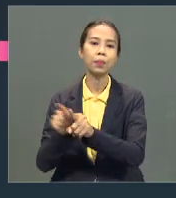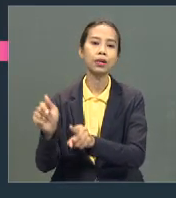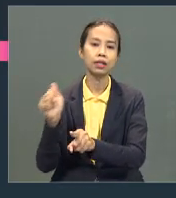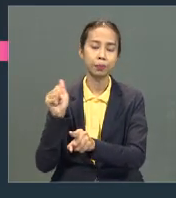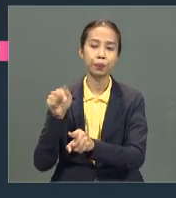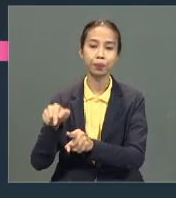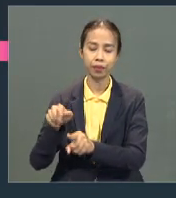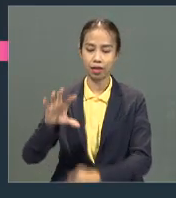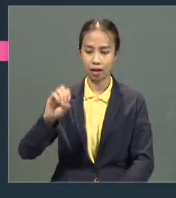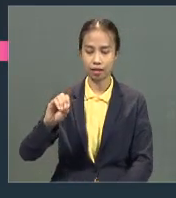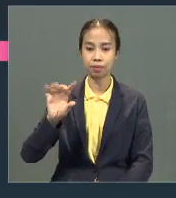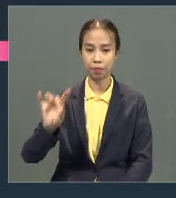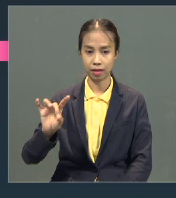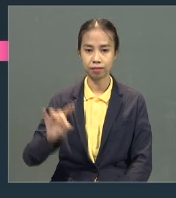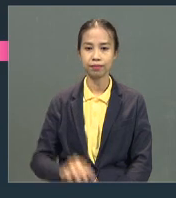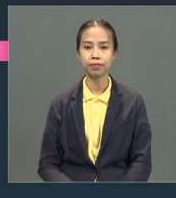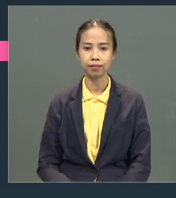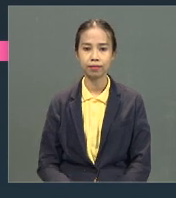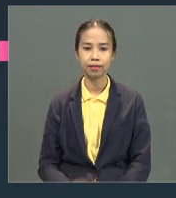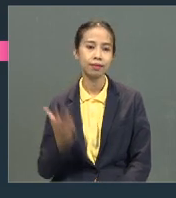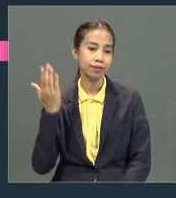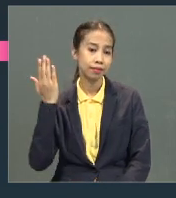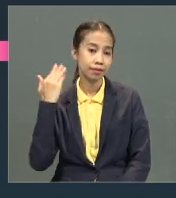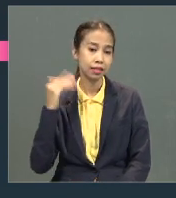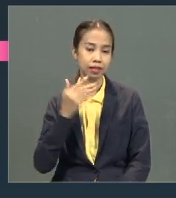คนเสียชีวิตเท่าใดเท่าเดิมนะคะคือ 58คนนะคะเมื่อสักครู่ที่คุณปวีณาบอกไปว่าที่เวียดนามเนี่ยถือว่าเป็นอีกหนึ่งกรณีศึกษาที่เราก็ต้องมาเรียนรู้นะคะเพราะเมื่อสักครู่นี้นะคะที่กระทรวงสาธารณสุขนายแพทย์ธนะรักษ์ผลิตภัทณ์รองอธิบดีกรมควบคุมโรคก็มีการพูดถึงสถานการณ์ที่เวียดนามด้วยเช่นเดียวกันนะคะบอกว่าเวียดนามเนี่ยเขาไม่พบผู้ติดเชื้อมาเป็นร้อยวันและและพอกลับมาพบเนี่ยครั้งนี้ก็กลับมาเจออีกแล้วเพราะฉะนั้นก็จะสะท้อนมาถึงบ้านเราว่าบ้านเราตอนนี้ยังไม่เจอการติดเชื้อกันเองในประเทศซึ่งในวง